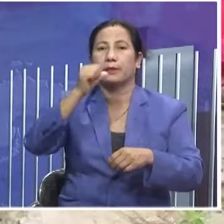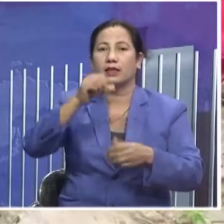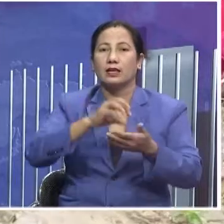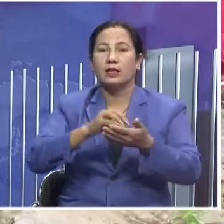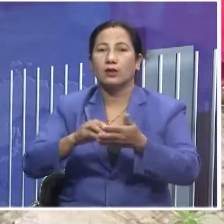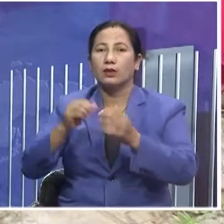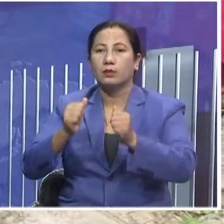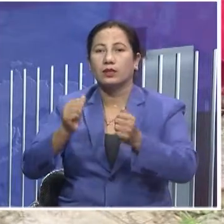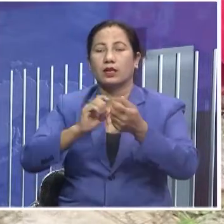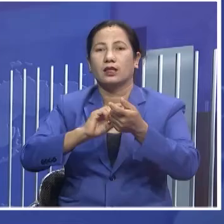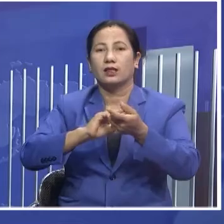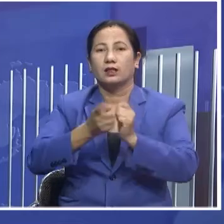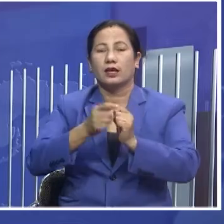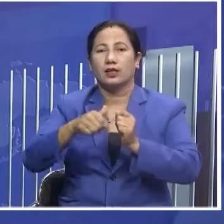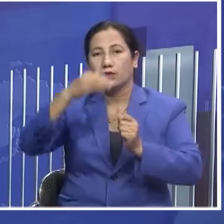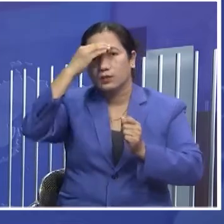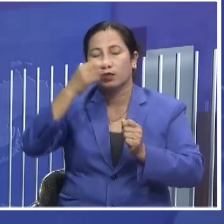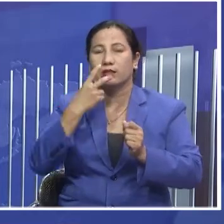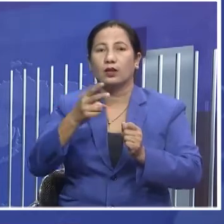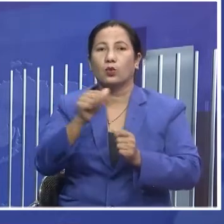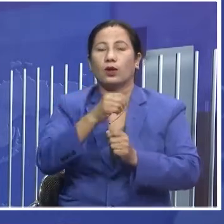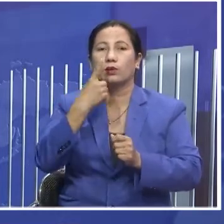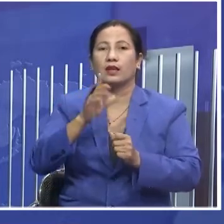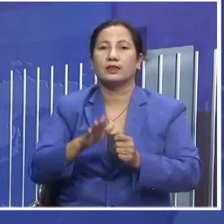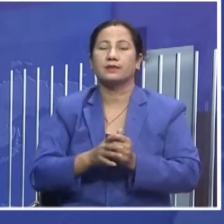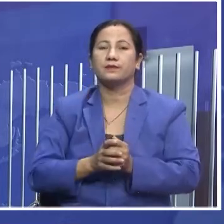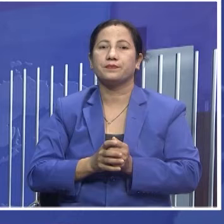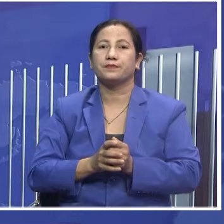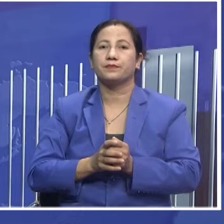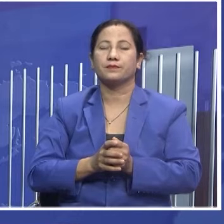ठाउँको बसाइसराईले यस्तो समस्या देखा परेको उहाँको भनाइ छ।